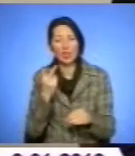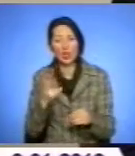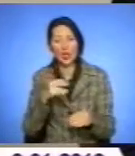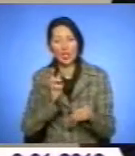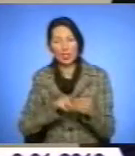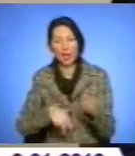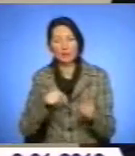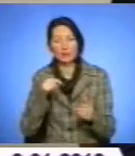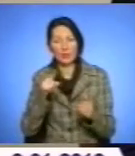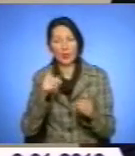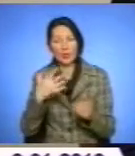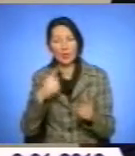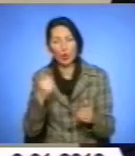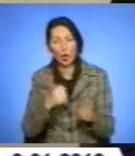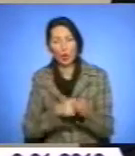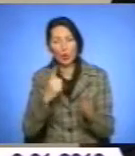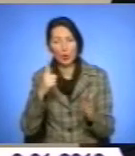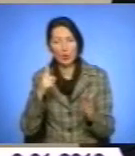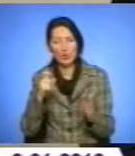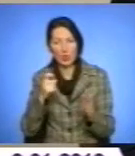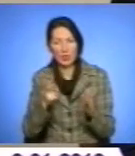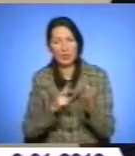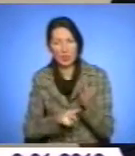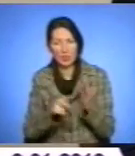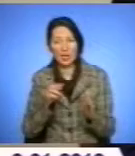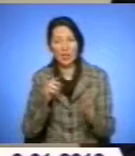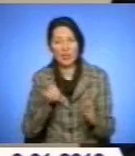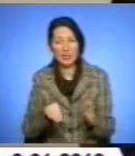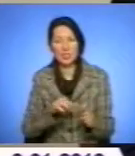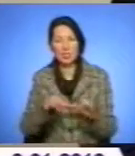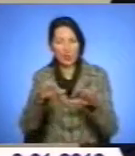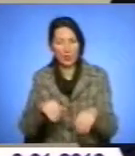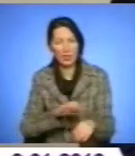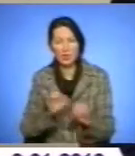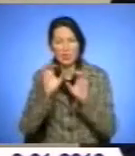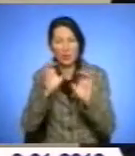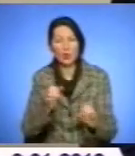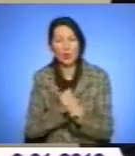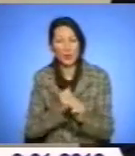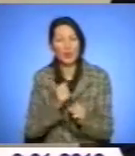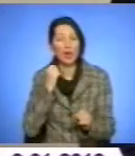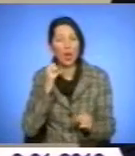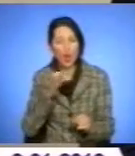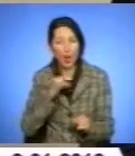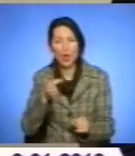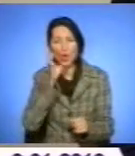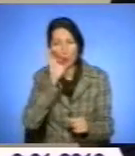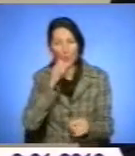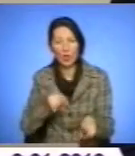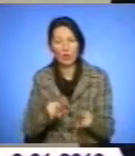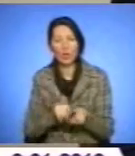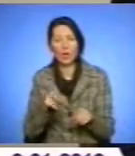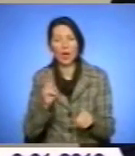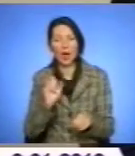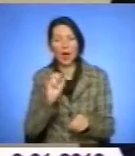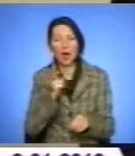до 170 тисяч гривень з конфіскацією незаконно виготовлених так само алкогольних напоїв та підакцизної